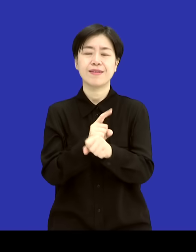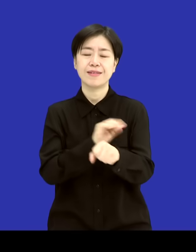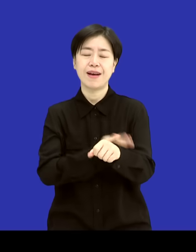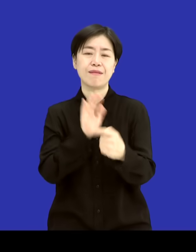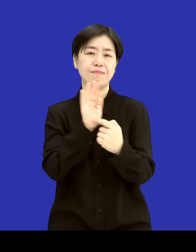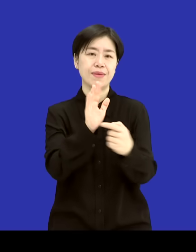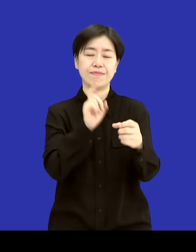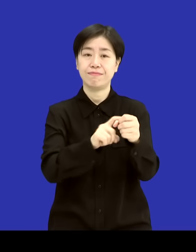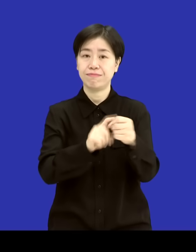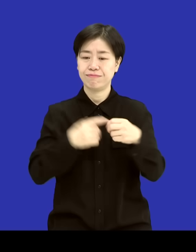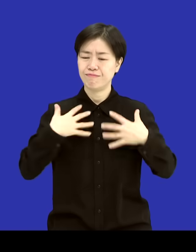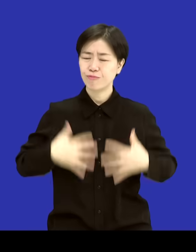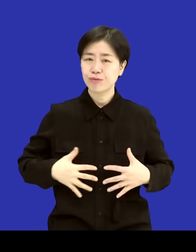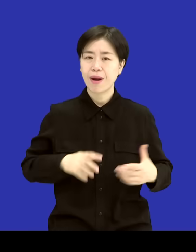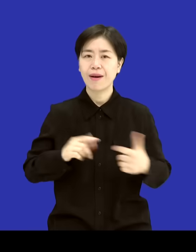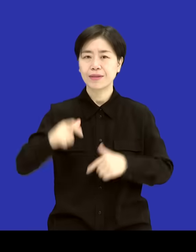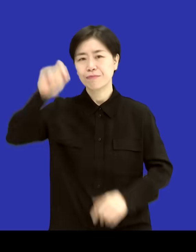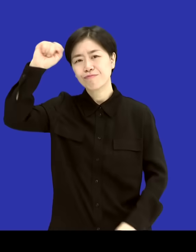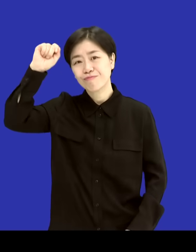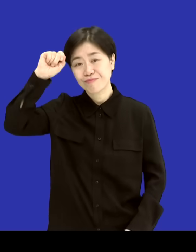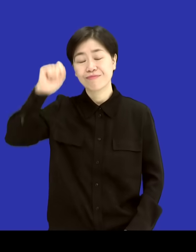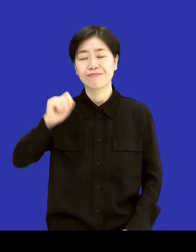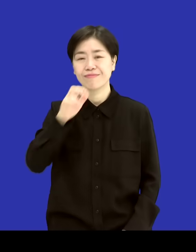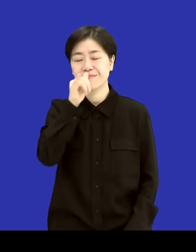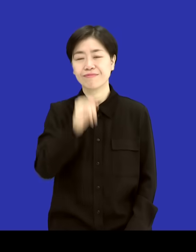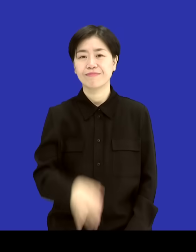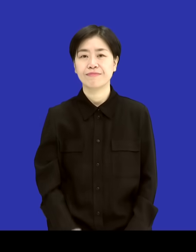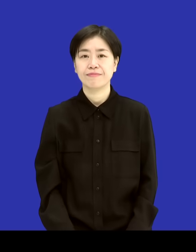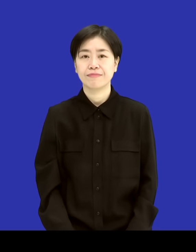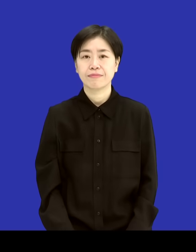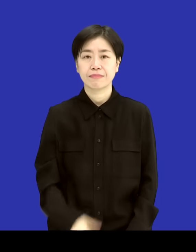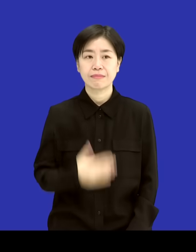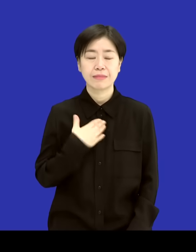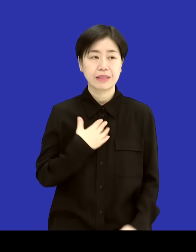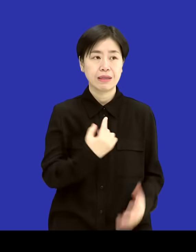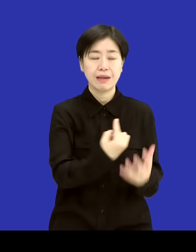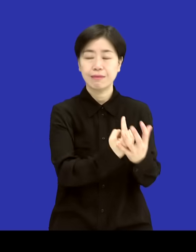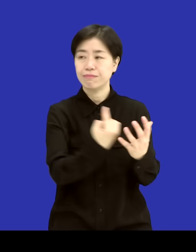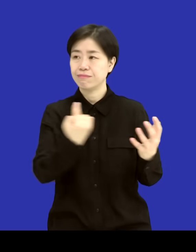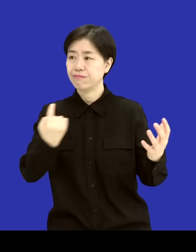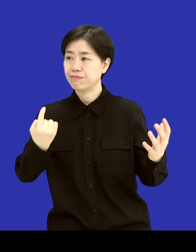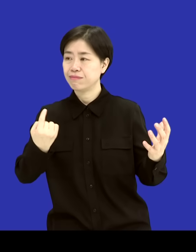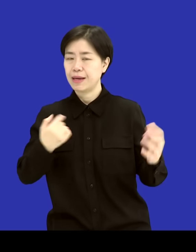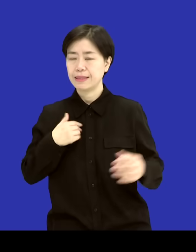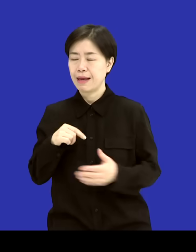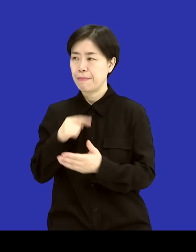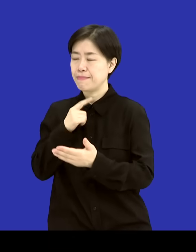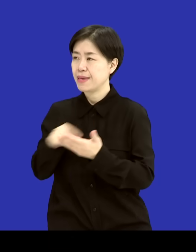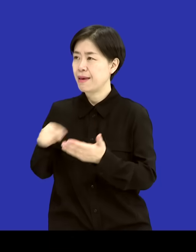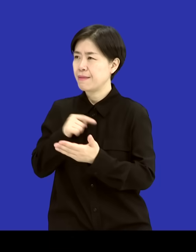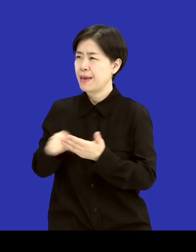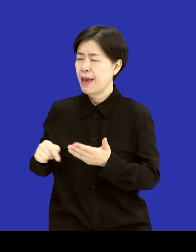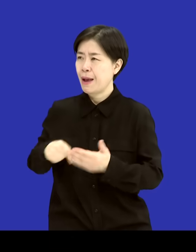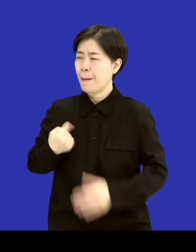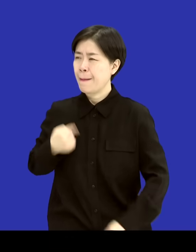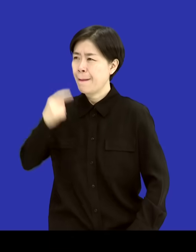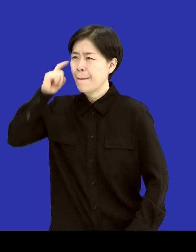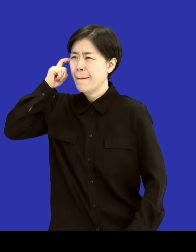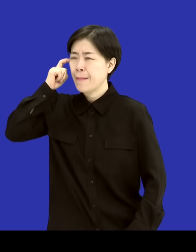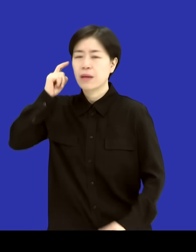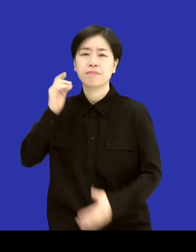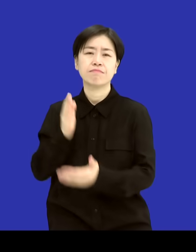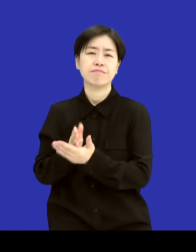됐어요. 내가 너무 이렇게 피해서 너무 내가 좀 피해자다라는 이런 마인드를 버리고 예, 예.